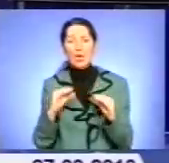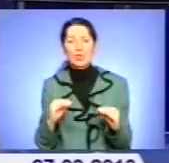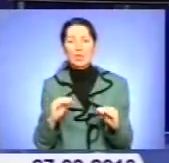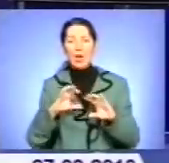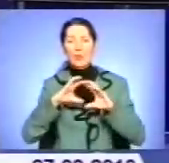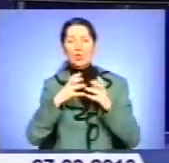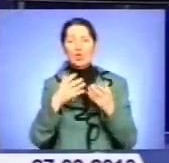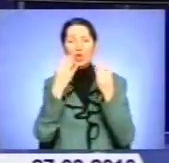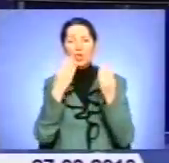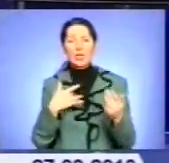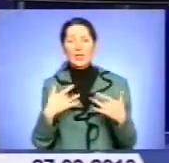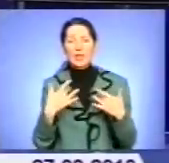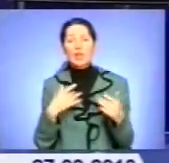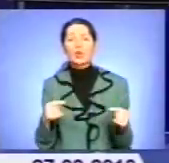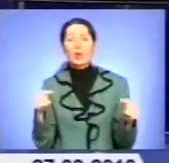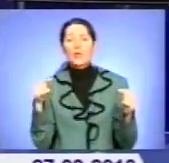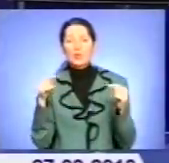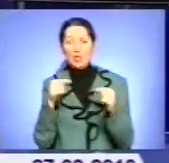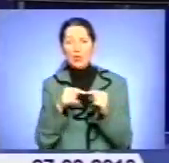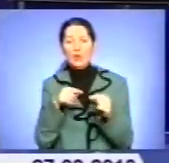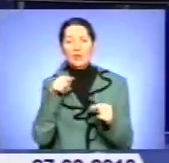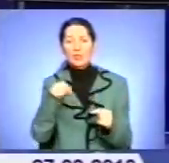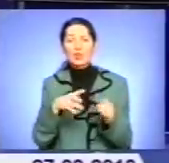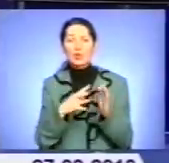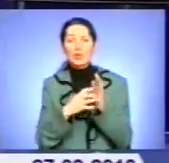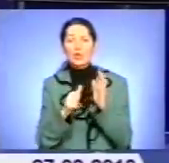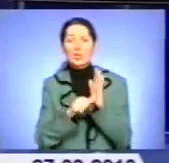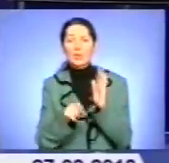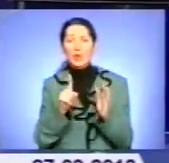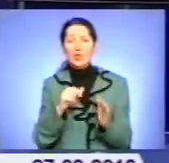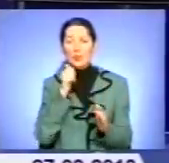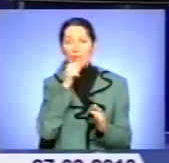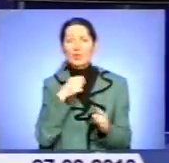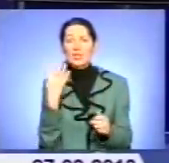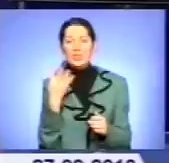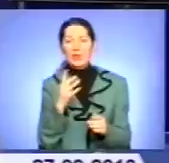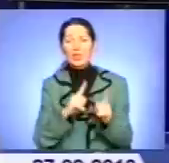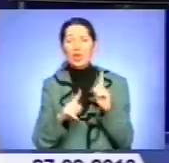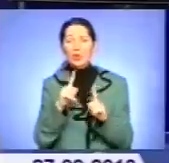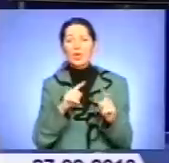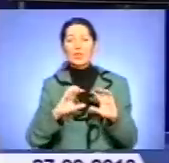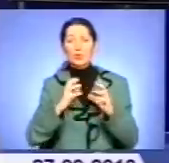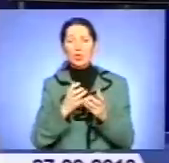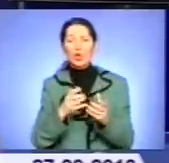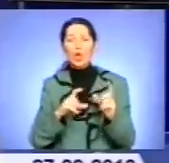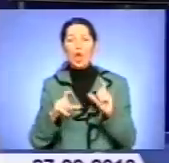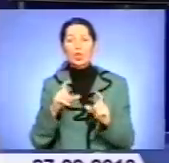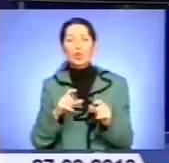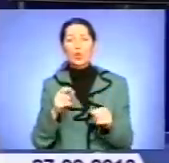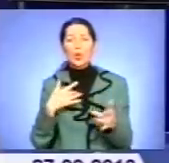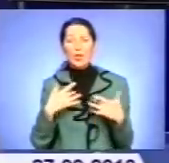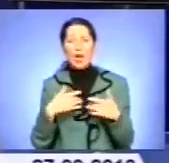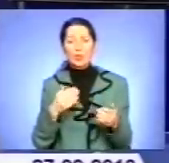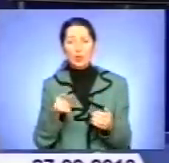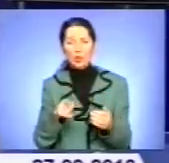Міжнародний день театру встановив у 1961 році 4-й конгрес Міжнародного інституту театру. Відтоді